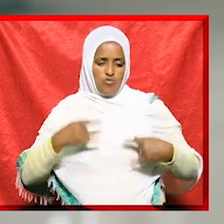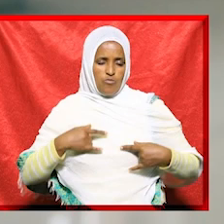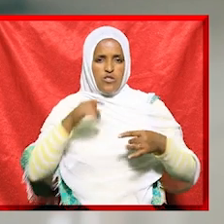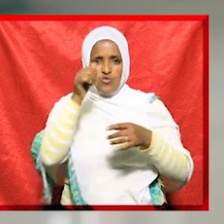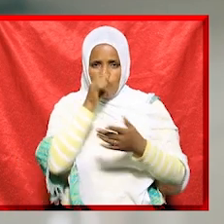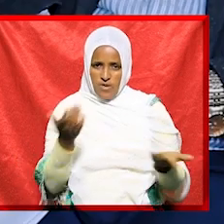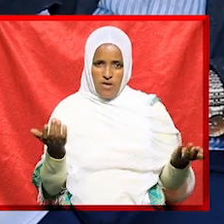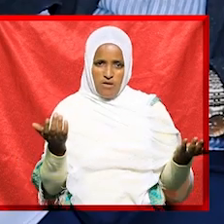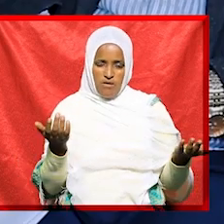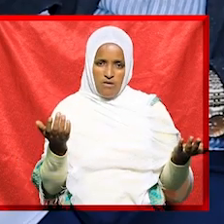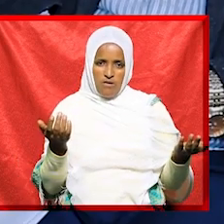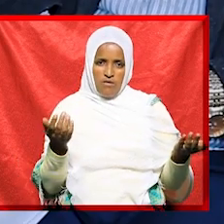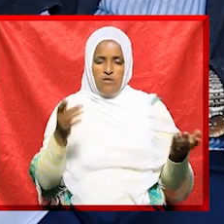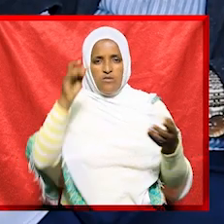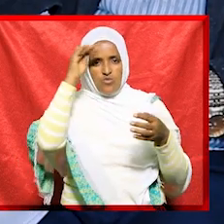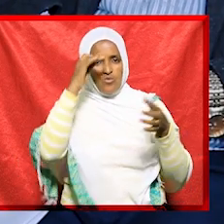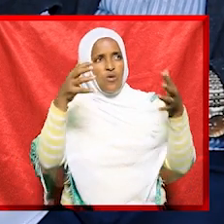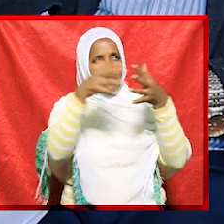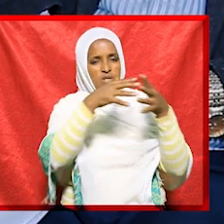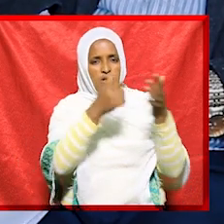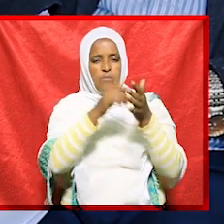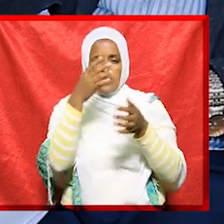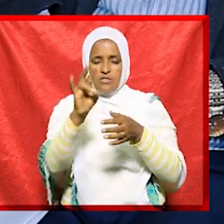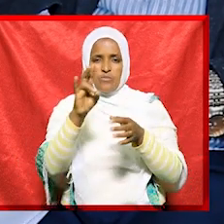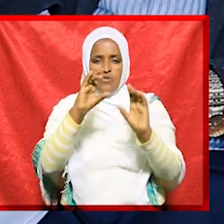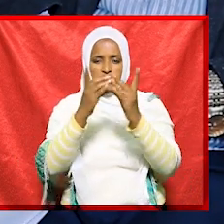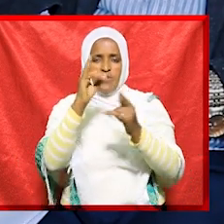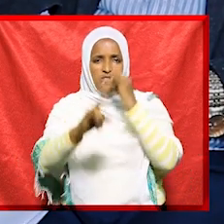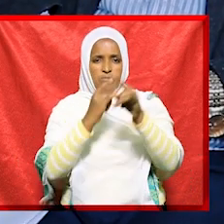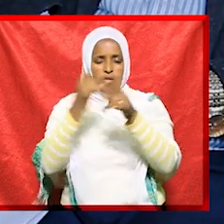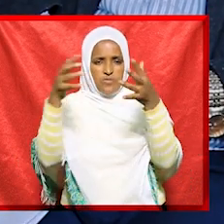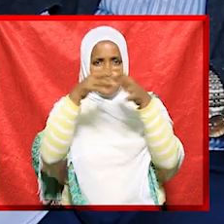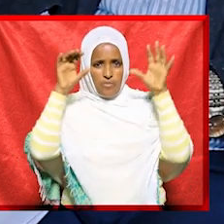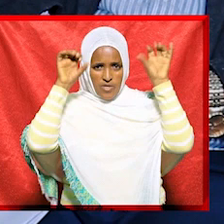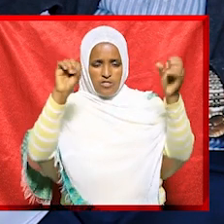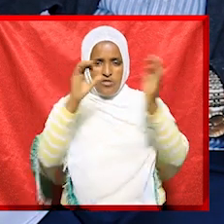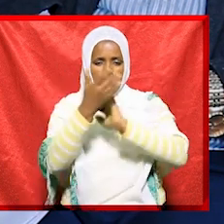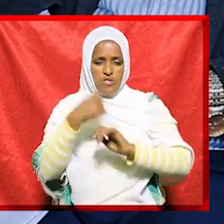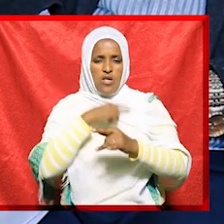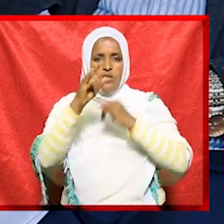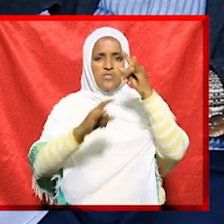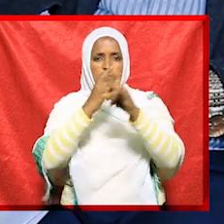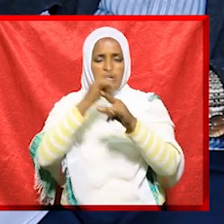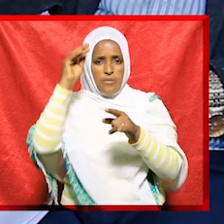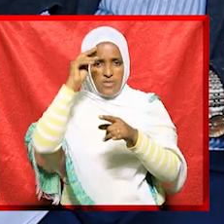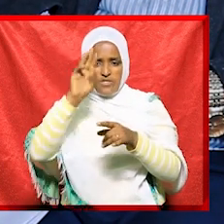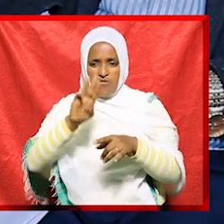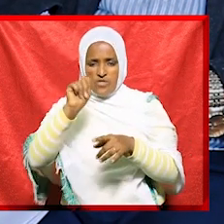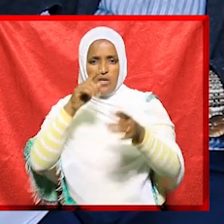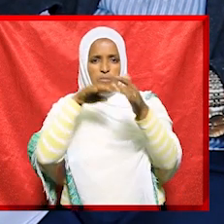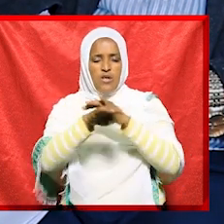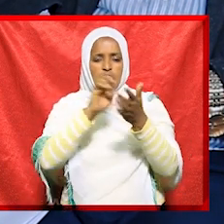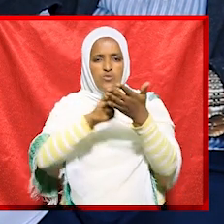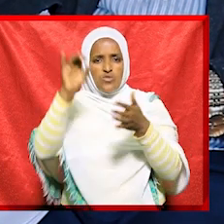ኢትዮጵያ፣ ጆርጅ ዋሽንግተን በ17ኛው መቶ ክፍለ ዘመን የአሜሪካ የመጀመሪያ ፕሬዚዳንት ሲሆን እኛ ዘመነ መሳፍንት የገባብን